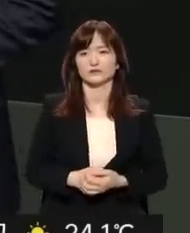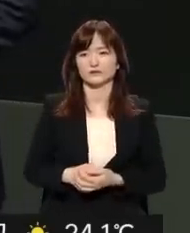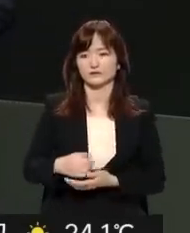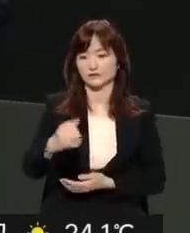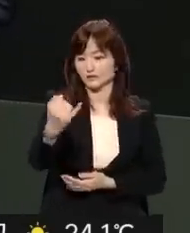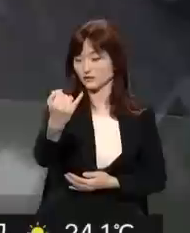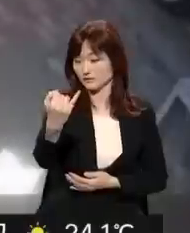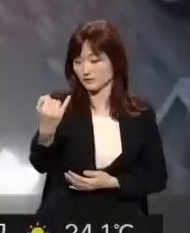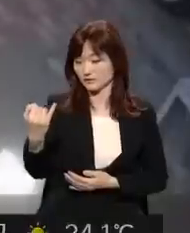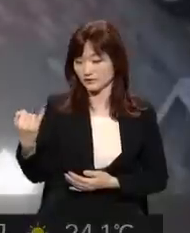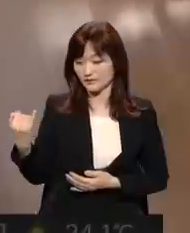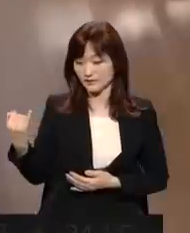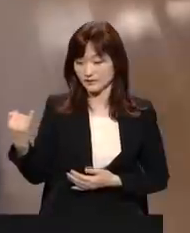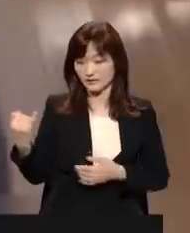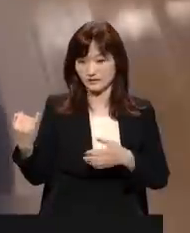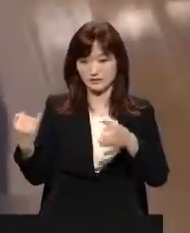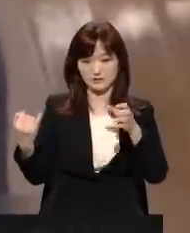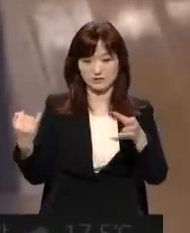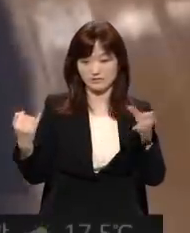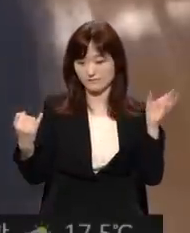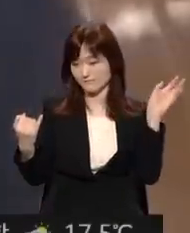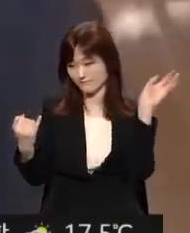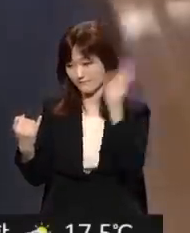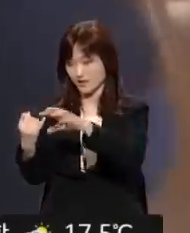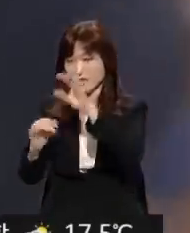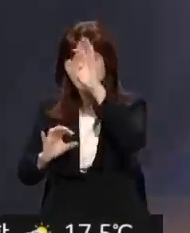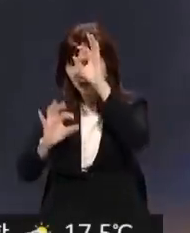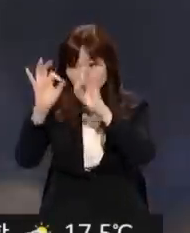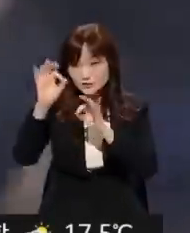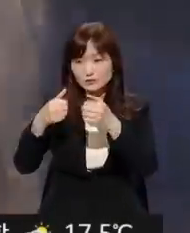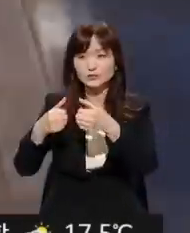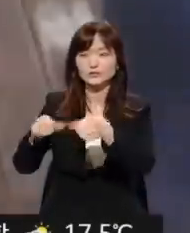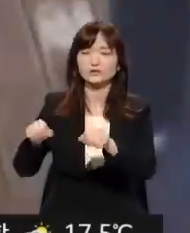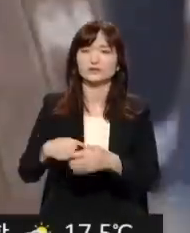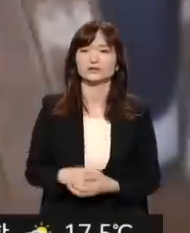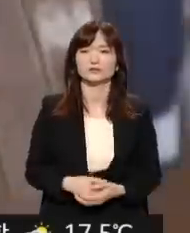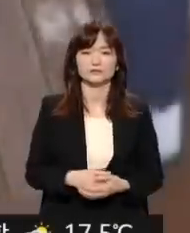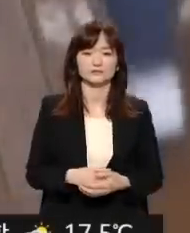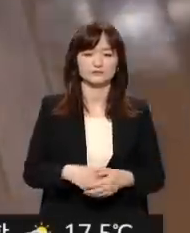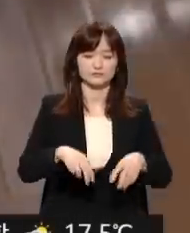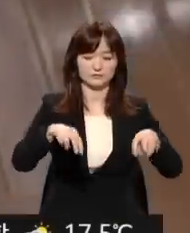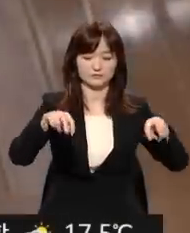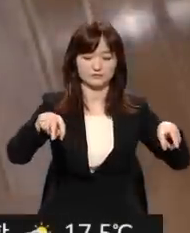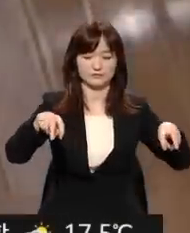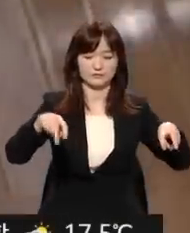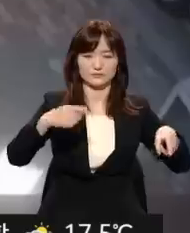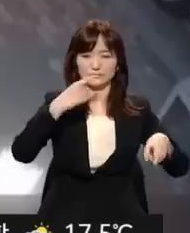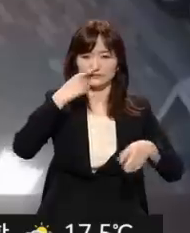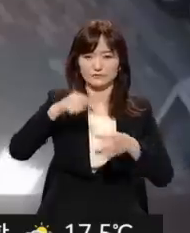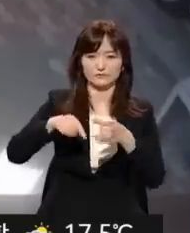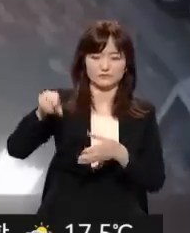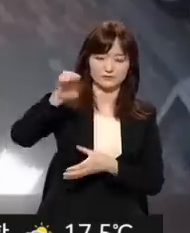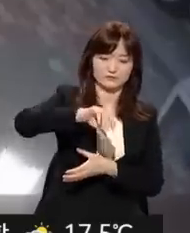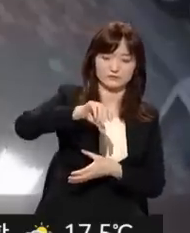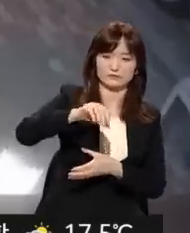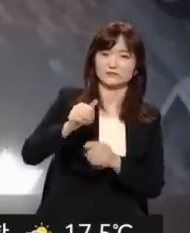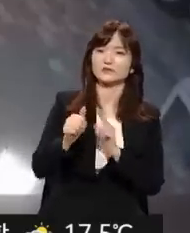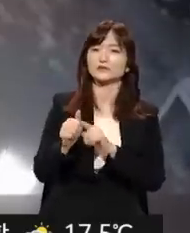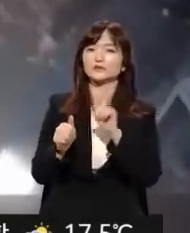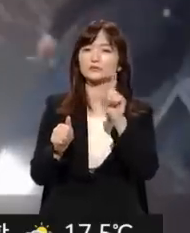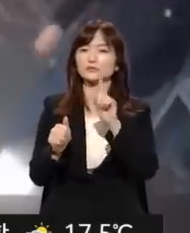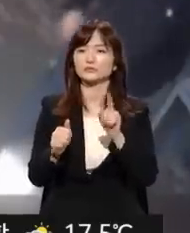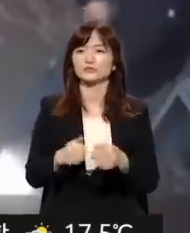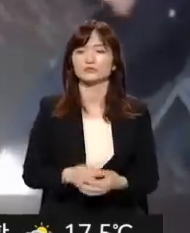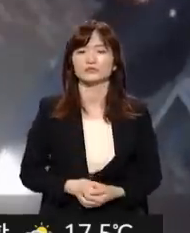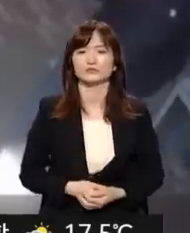뿌렸다고. 자, 그러면 말이죠. 처음에 저 테이블 위에다 저 찌끄리는 저 사람은 어떻게 됐어요? 그렇습니다. 저 상황이